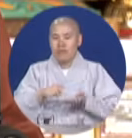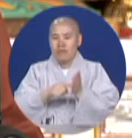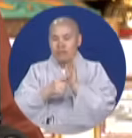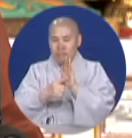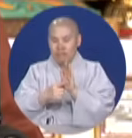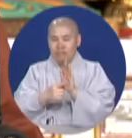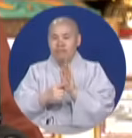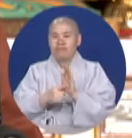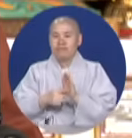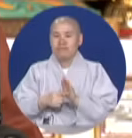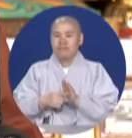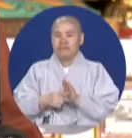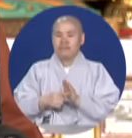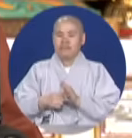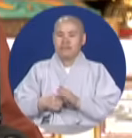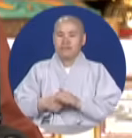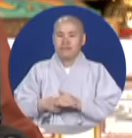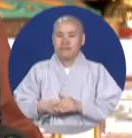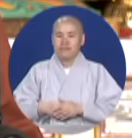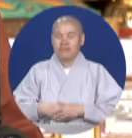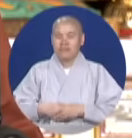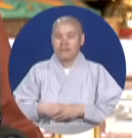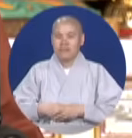것이 있죠. 그래가지고